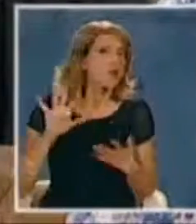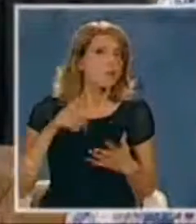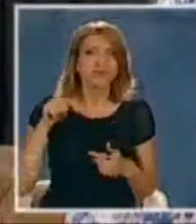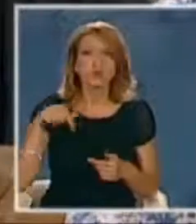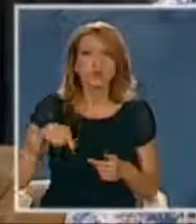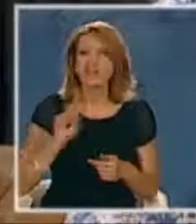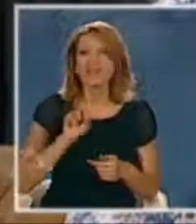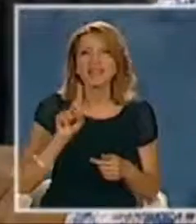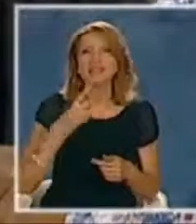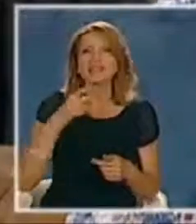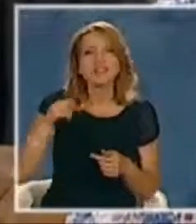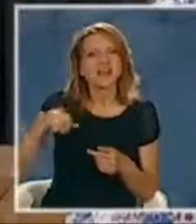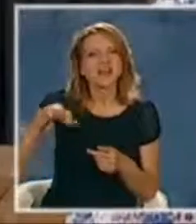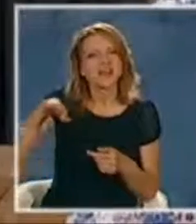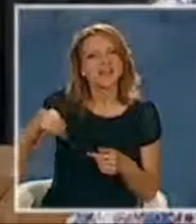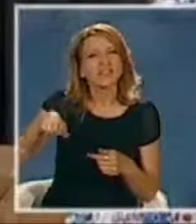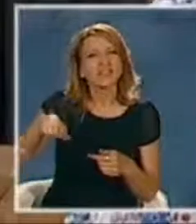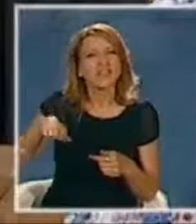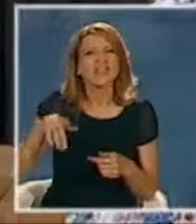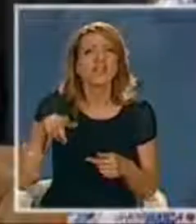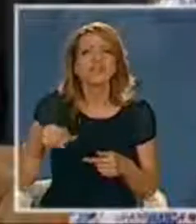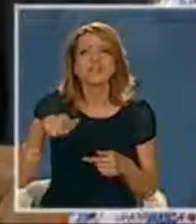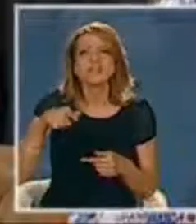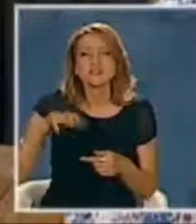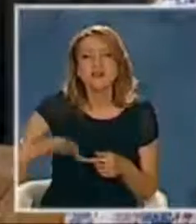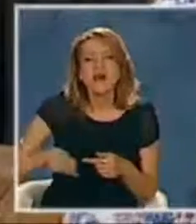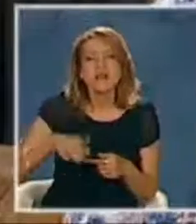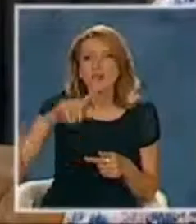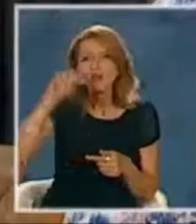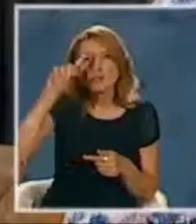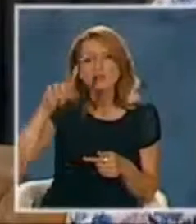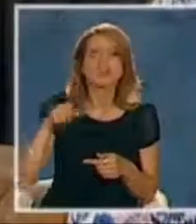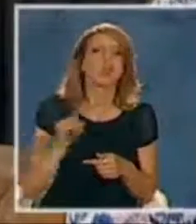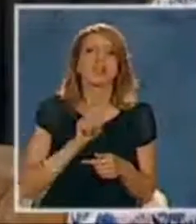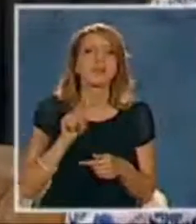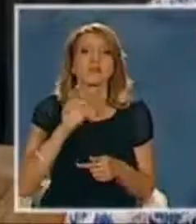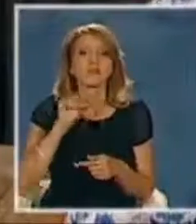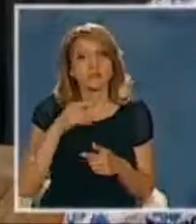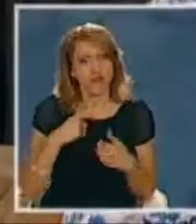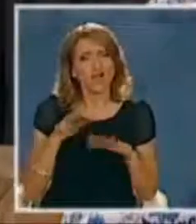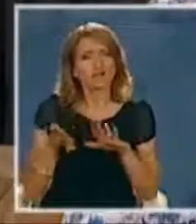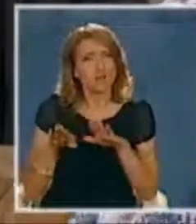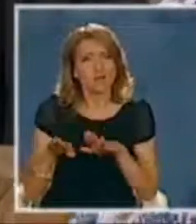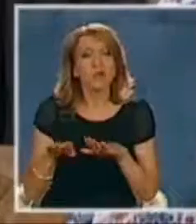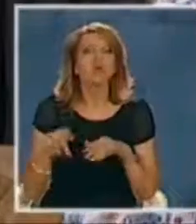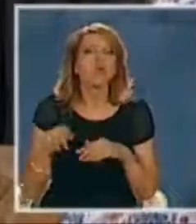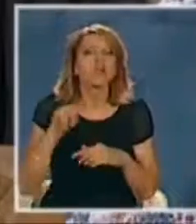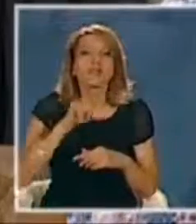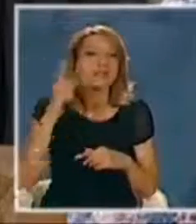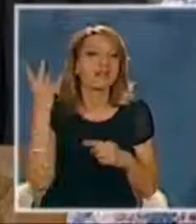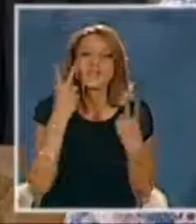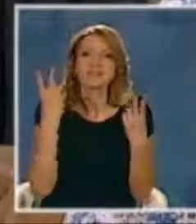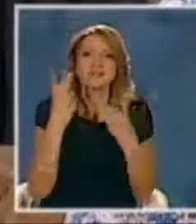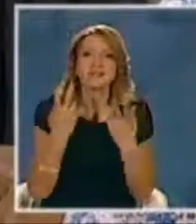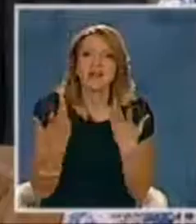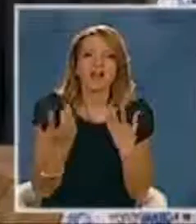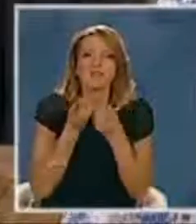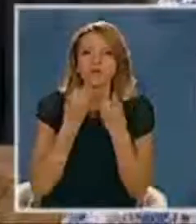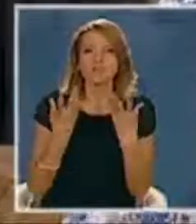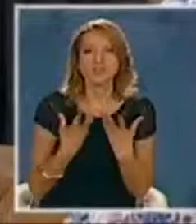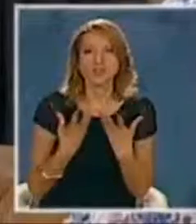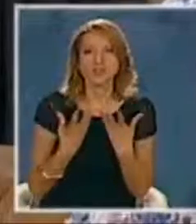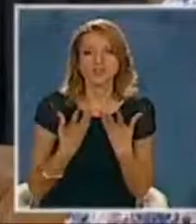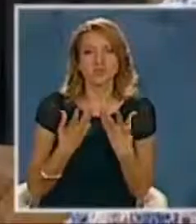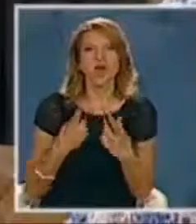това детенце, което все още не може да говори, на което аз помогнах, нали? То не осъзнава какво се случва с него.